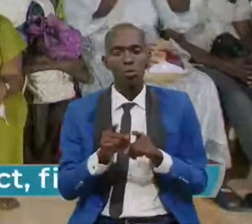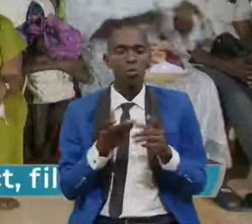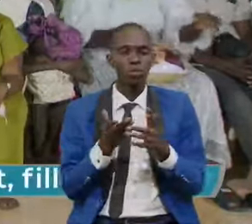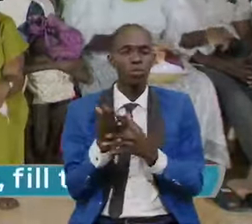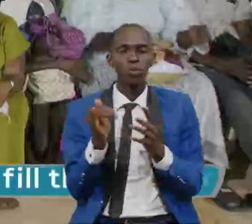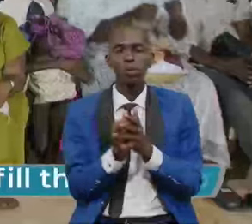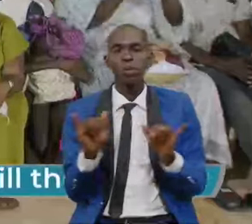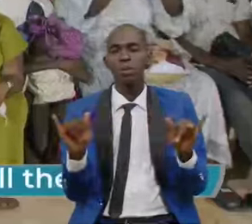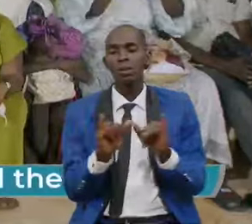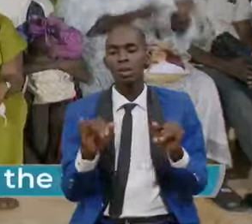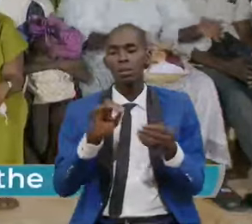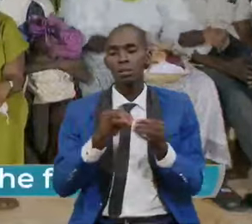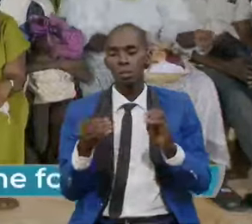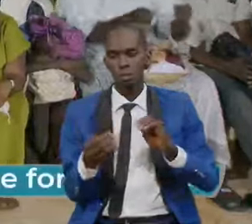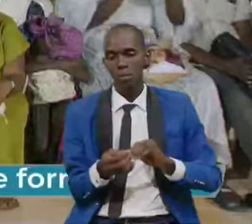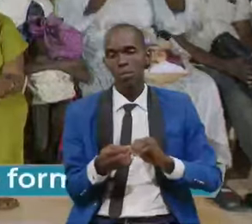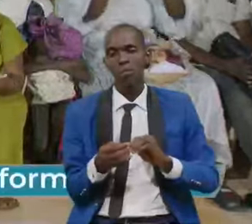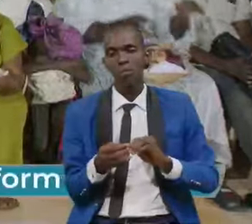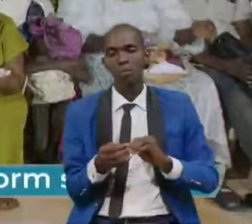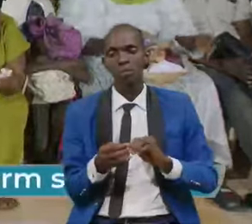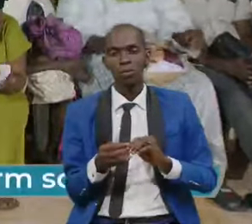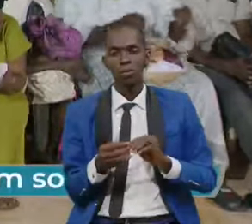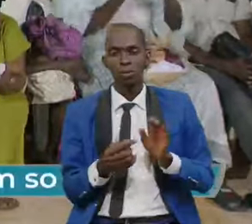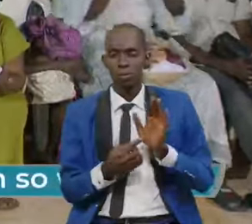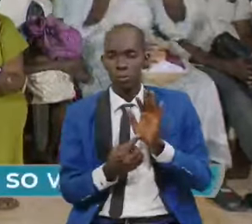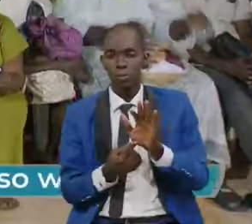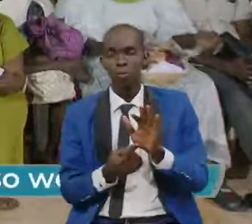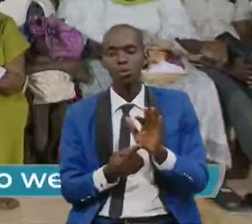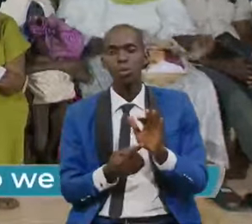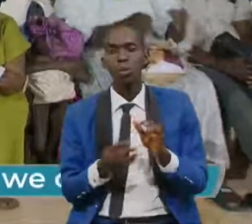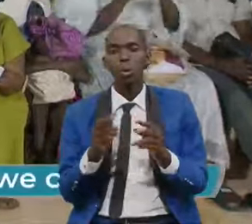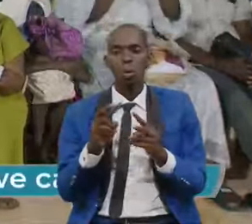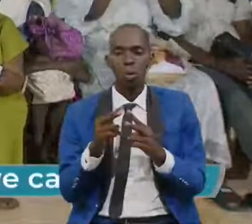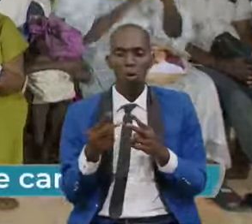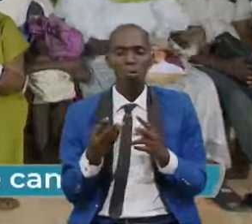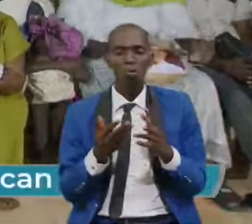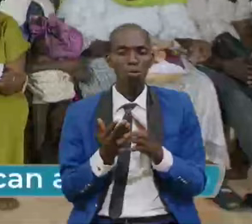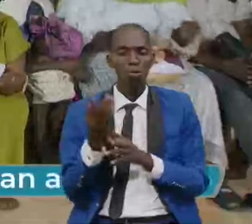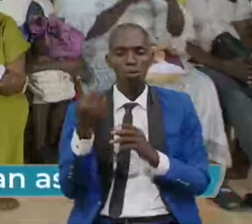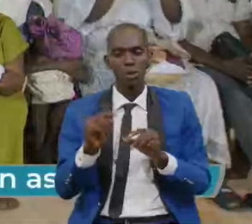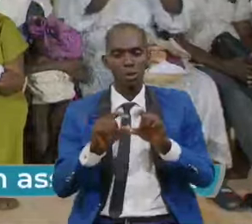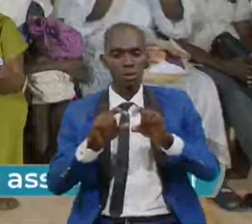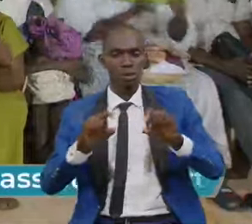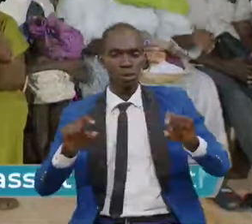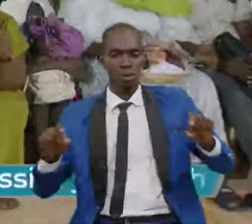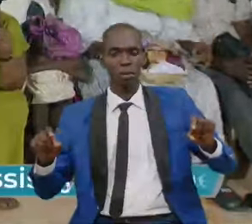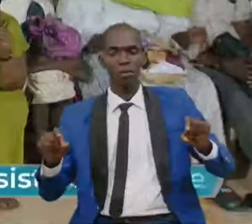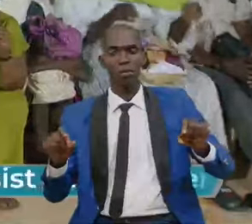Donc, si vous avez reçu des miracles en ligne, ne les cachez pas. Vous pouvez toujours nous envoyer